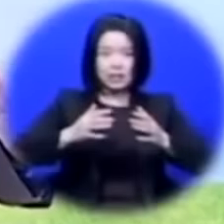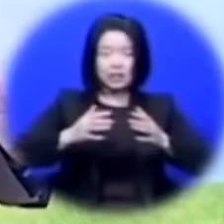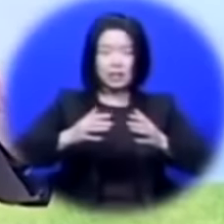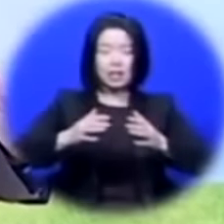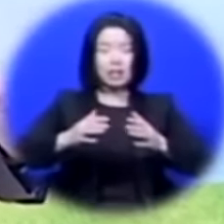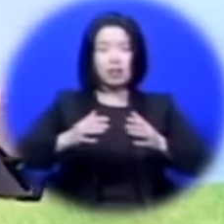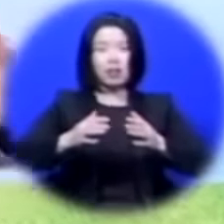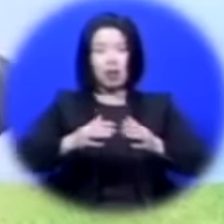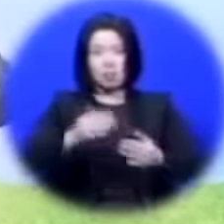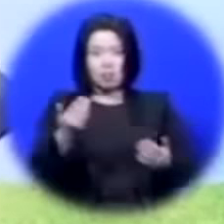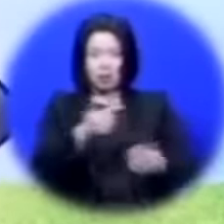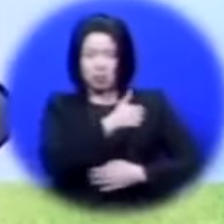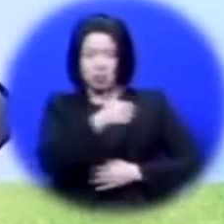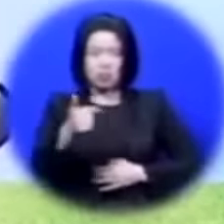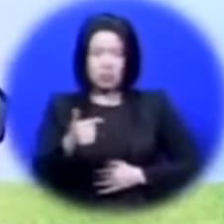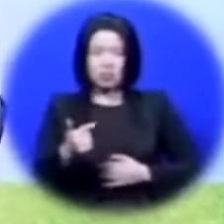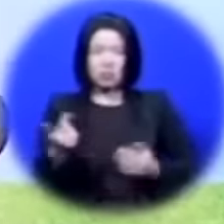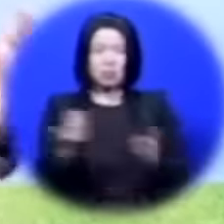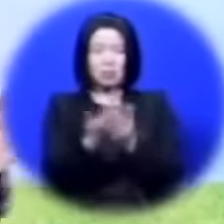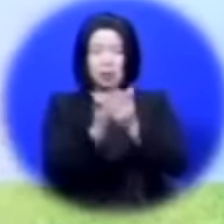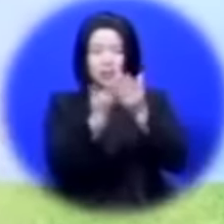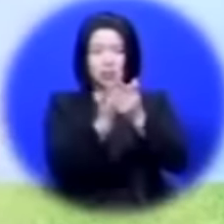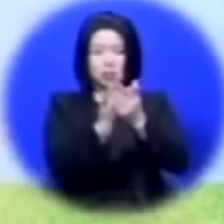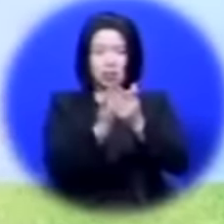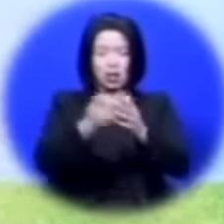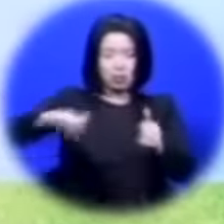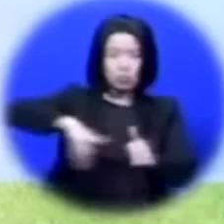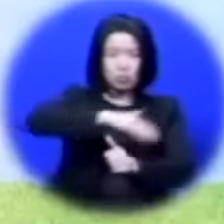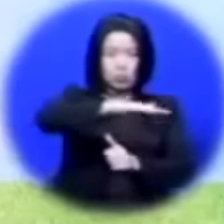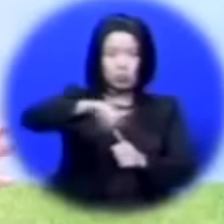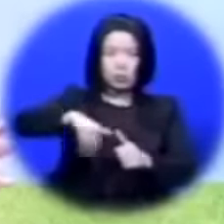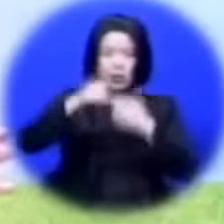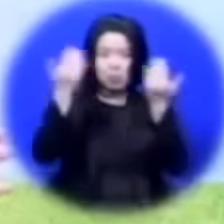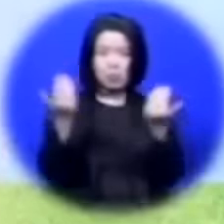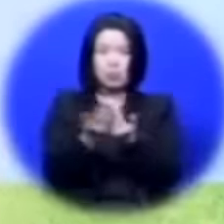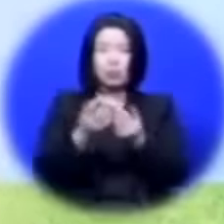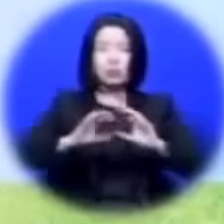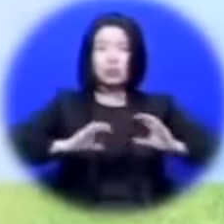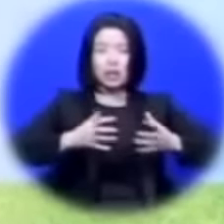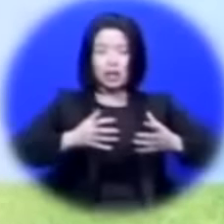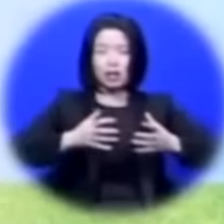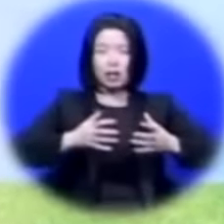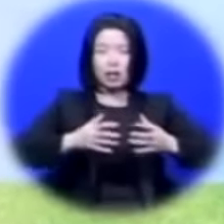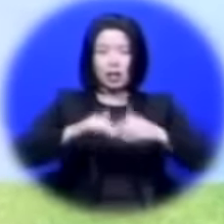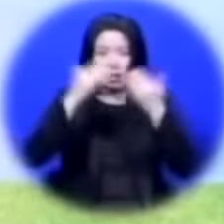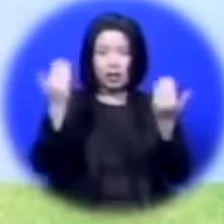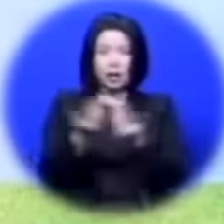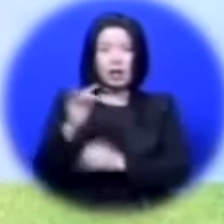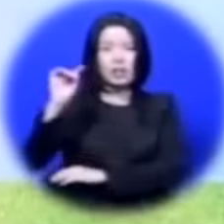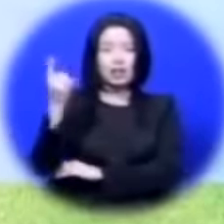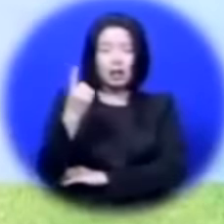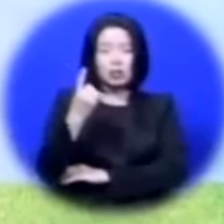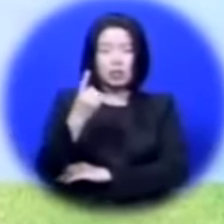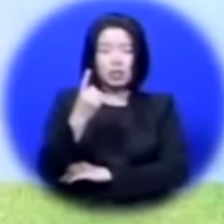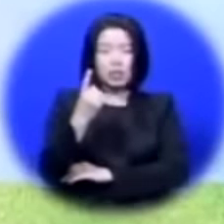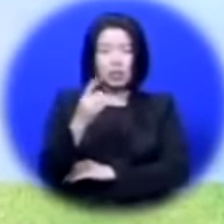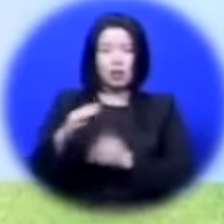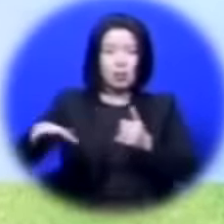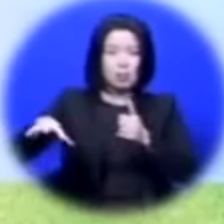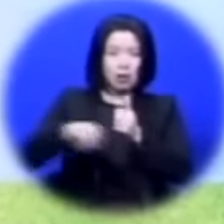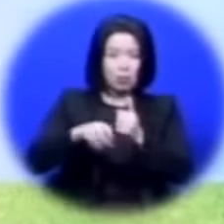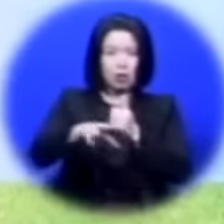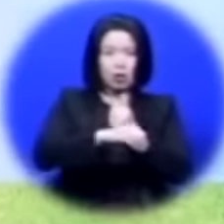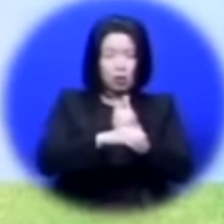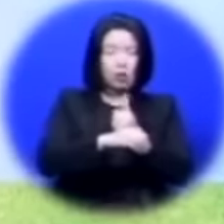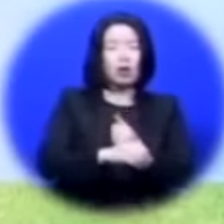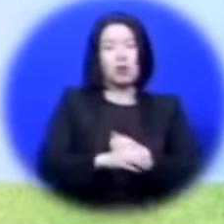열립니다 그 이스라엘 주변에 있는 모든 나라가 다 다윗의 왕국에 굴복을 합니다 블레셋 모압